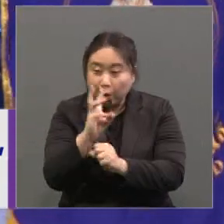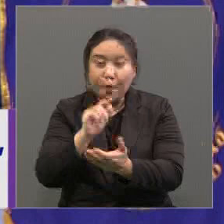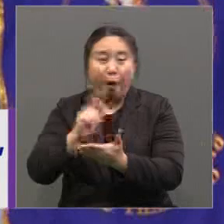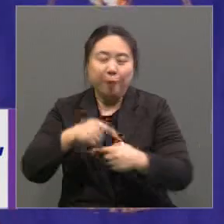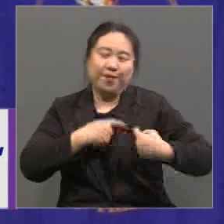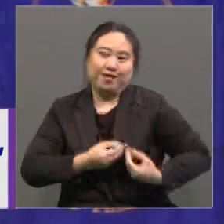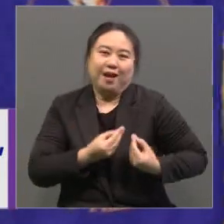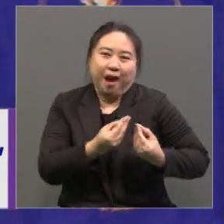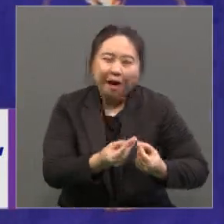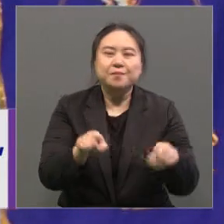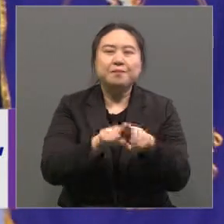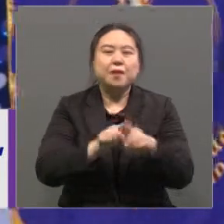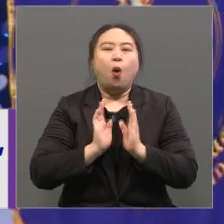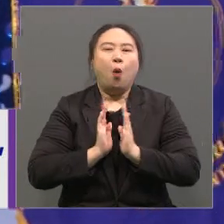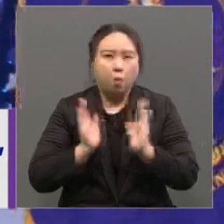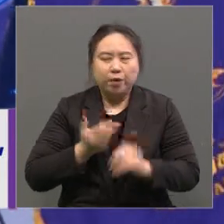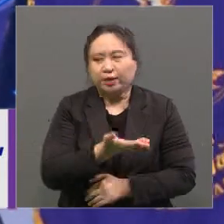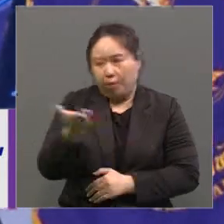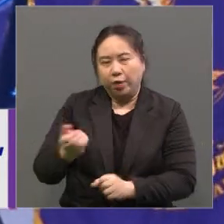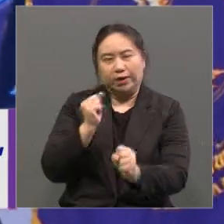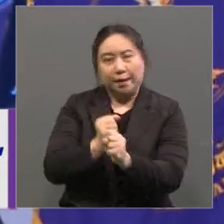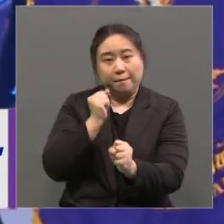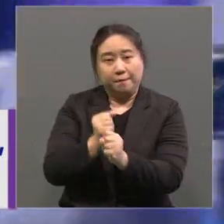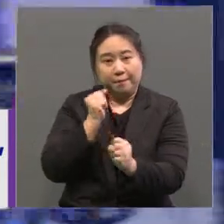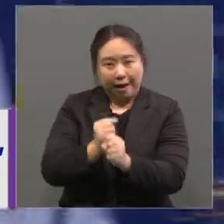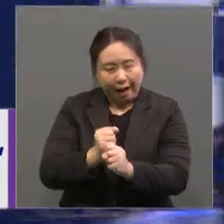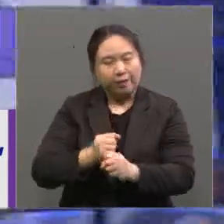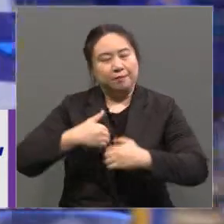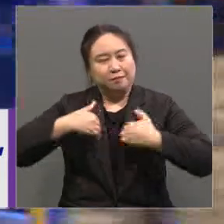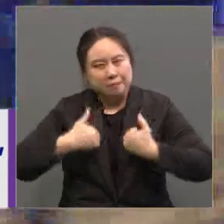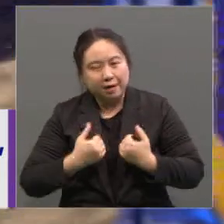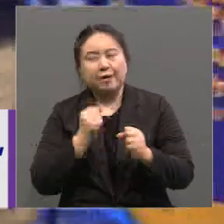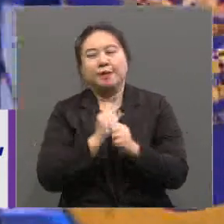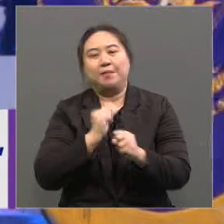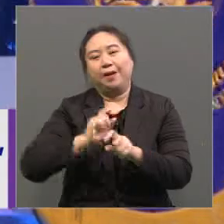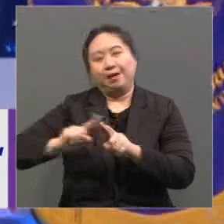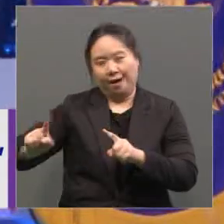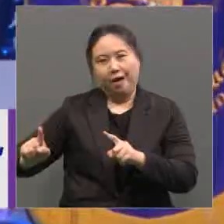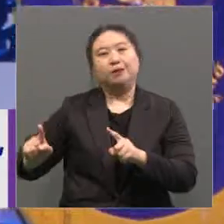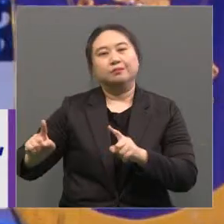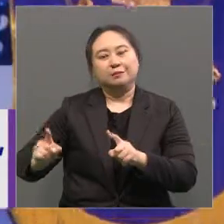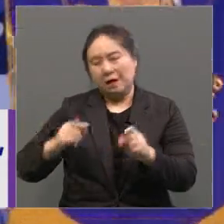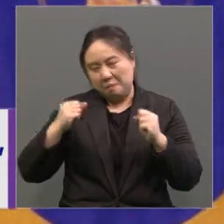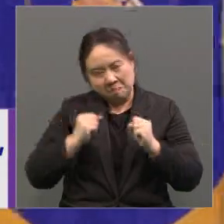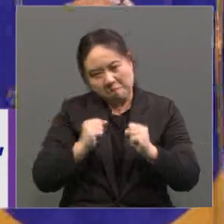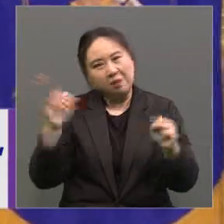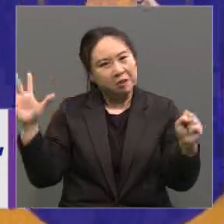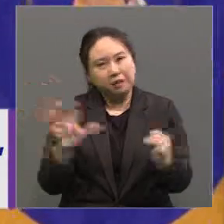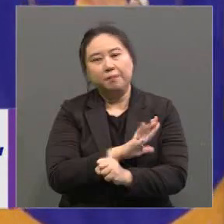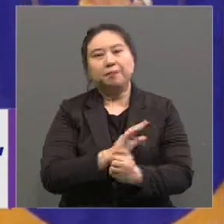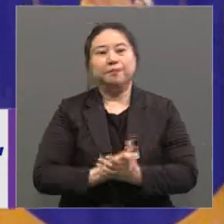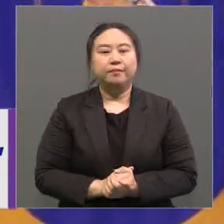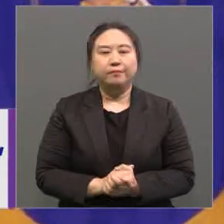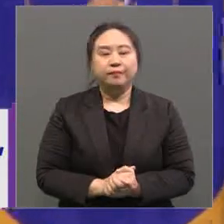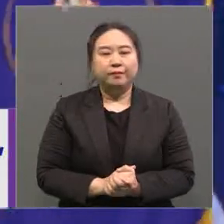เป็นคำขอบคุณนะคะที่ทุกคนเนี่ยอุทิศเวลาแรงกายแรงใจปฏิบัติหน้าที่อย่างเต็มกำลังความสามาร